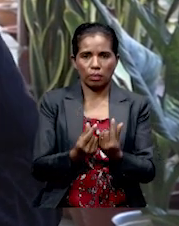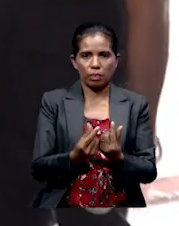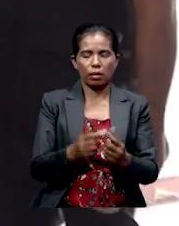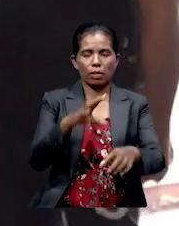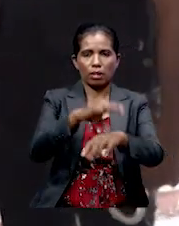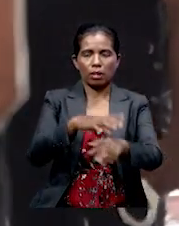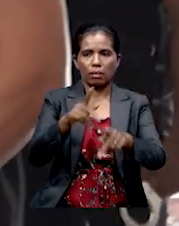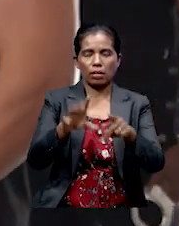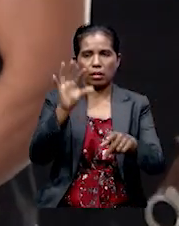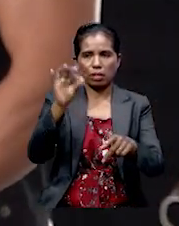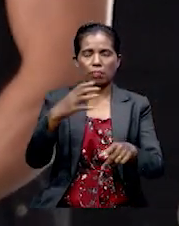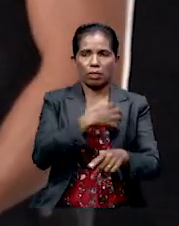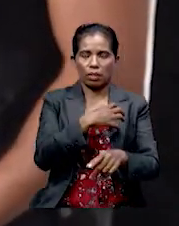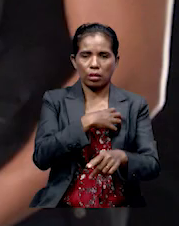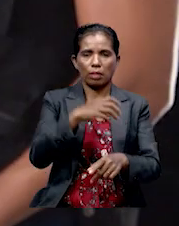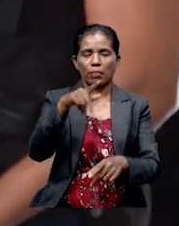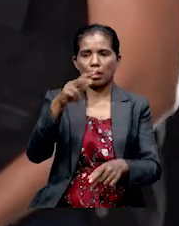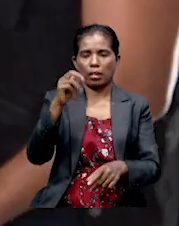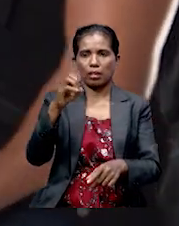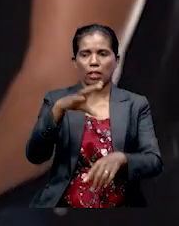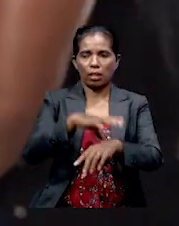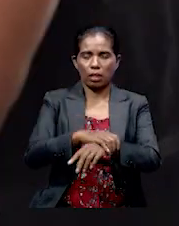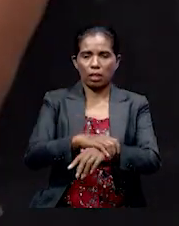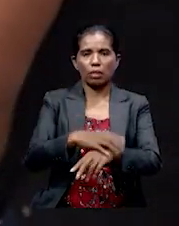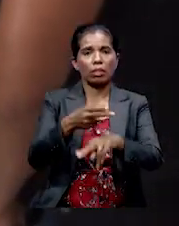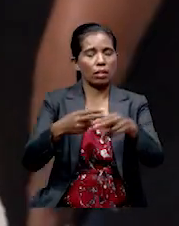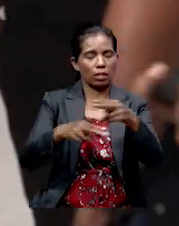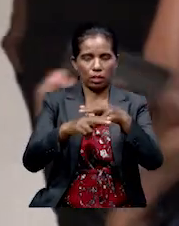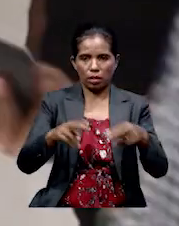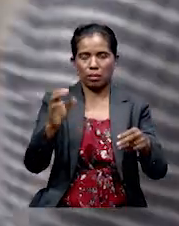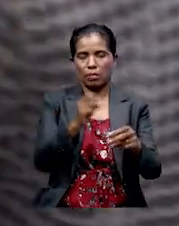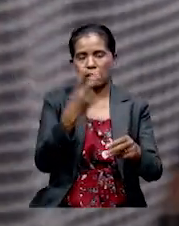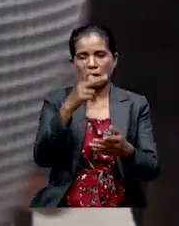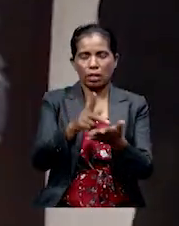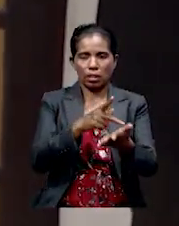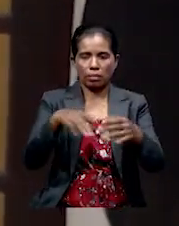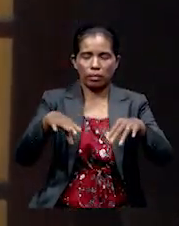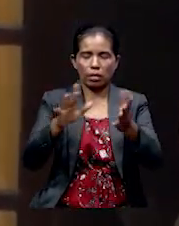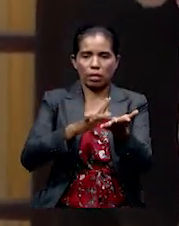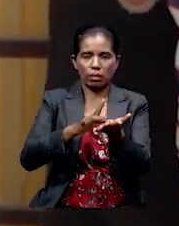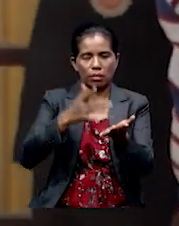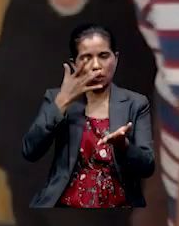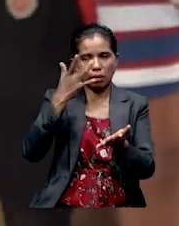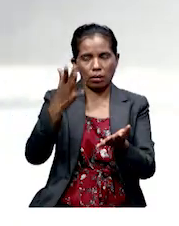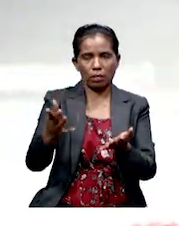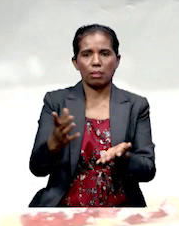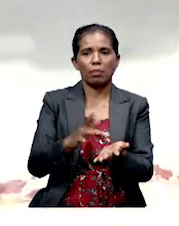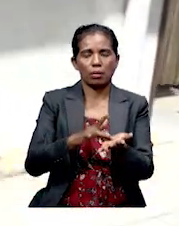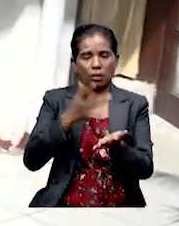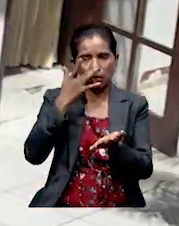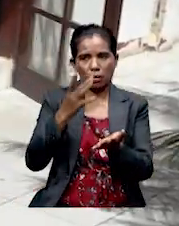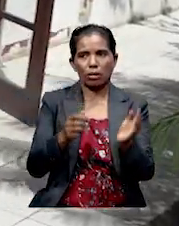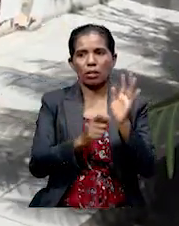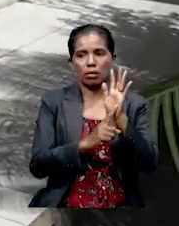sientifika investigasau kriminal detain ia flagrante delitu komete krimi trafiku no konsumu ilisitu ba droga. Ho evidensia